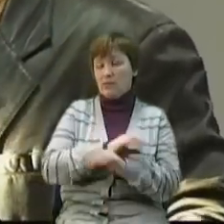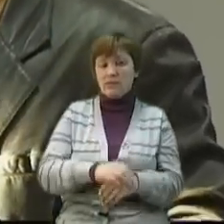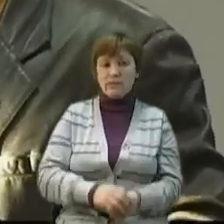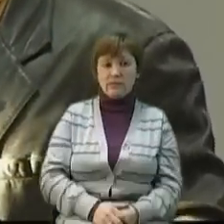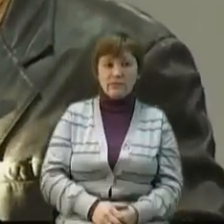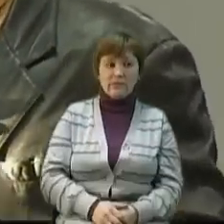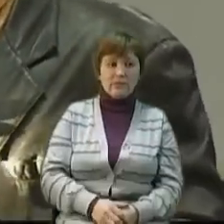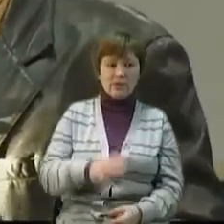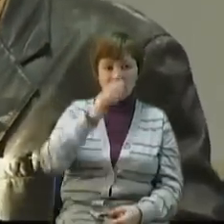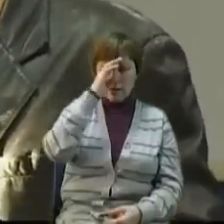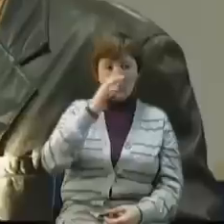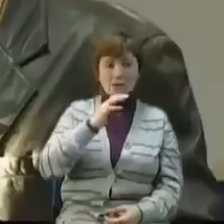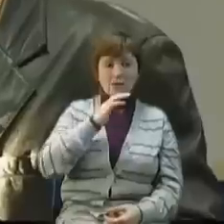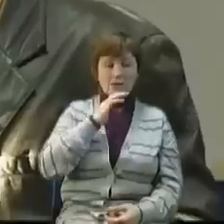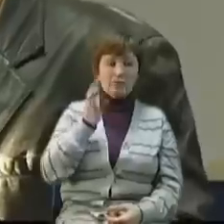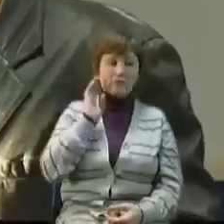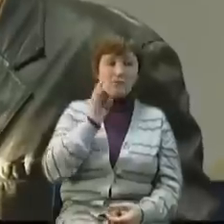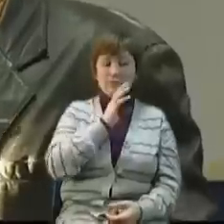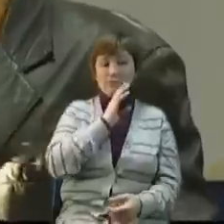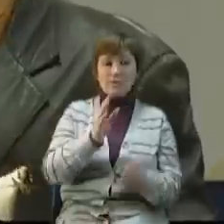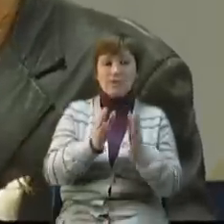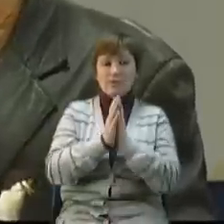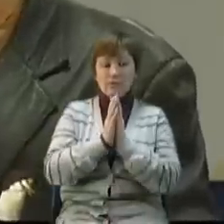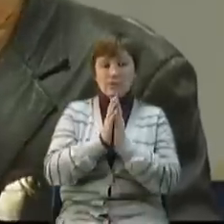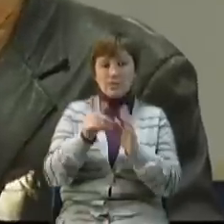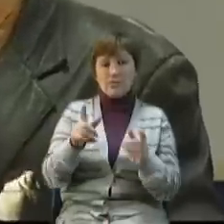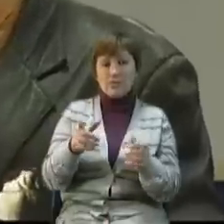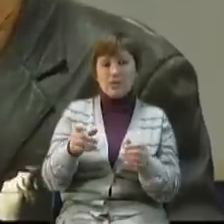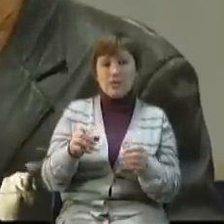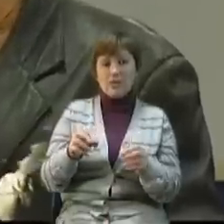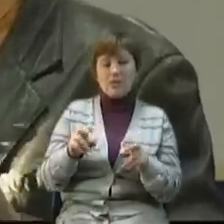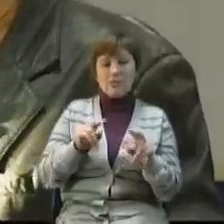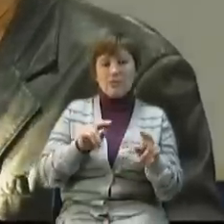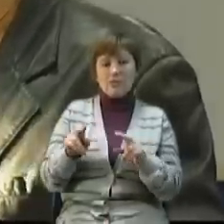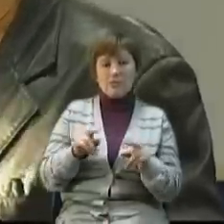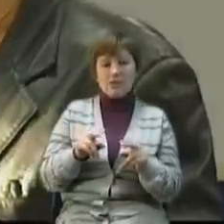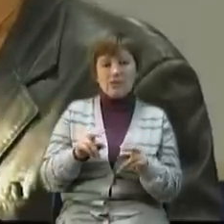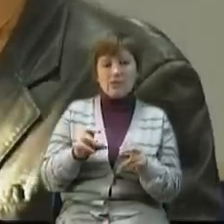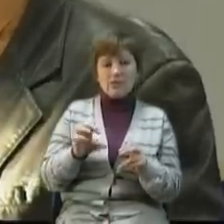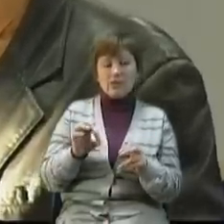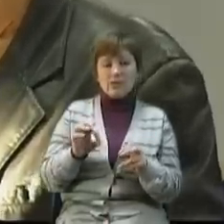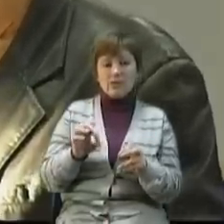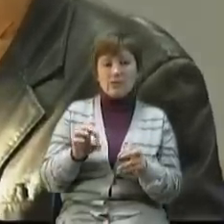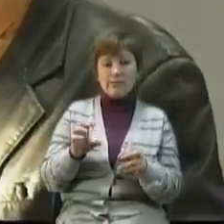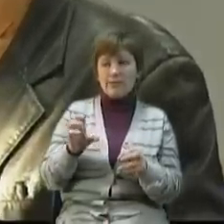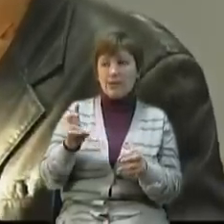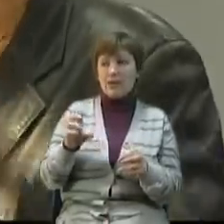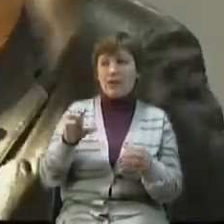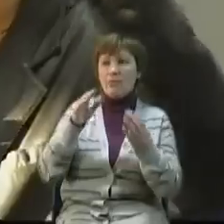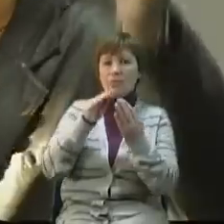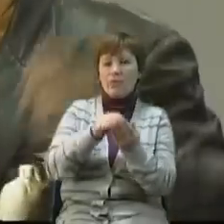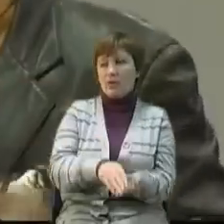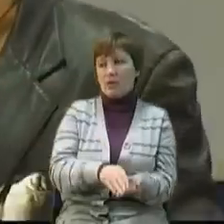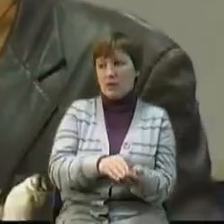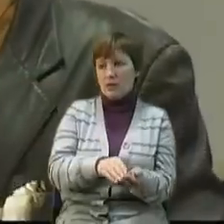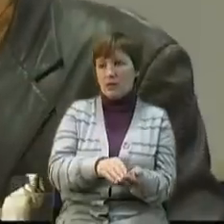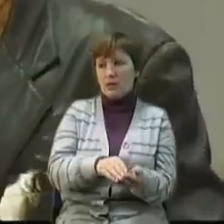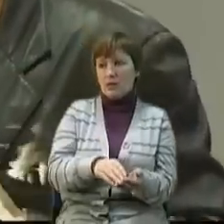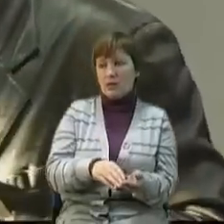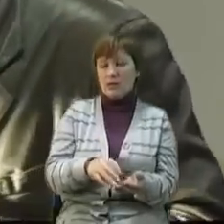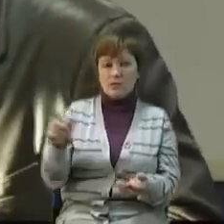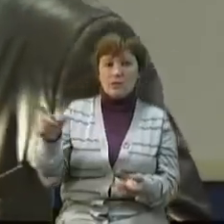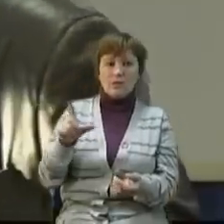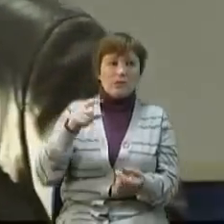и родители просят, чтобы вы, брат Александр, проповедовали на траурном служении. Я уже в другом городе,